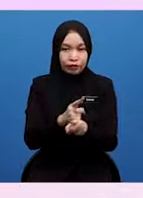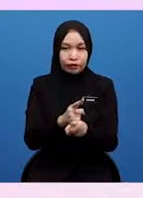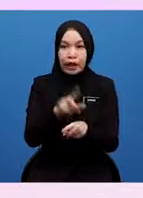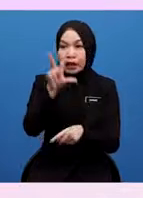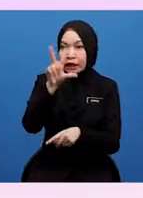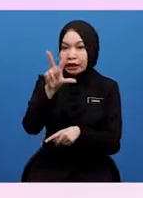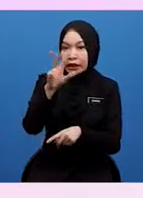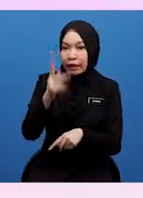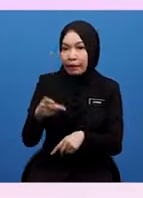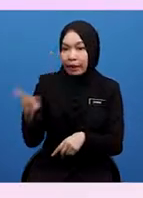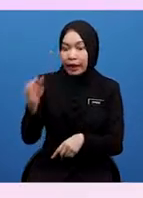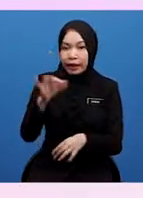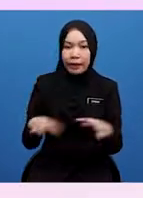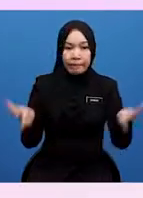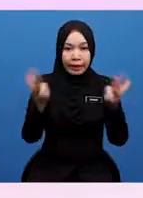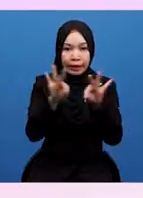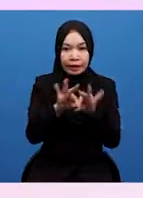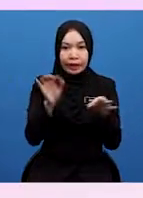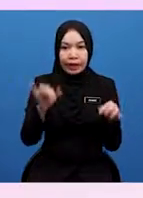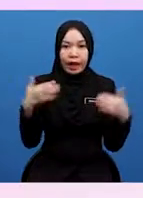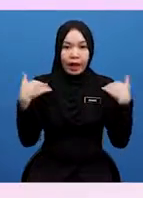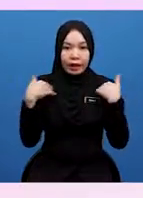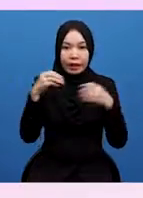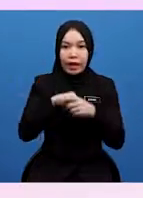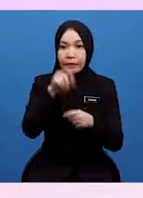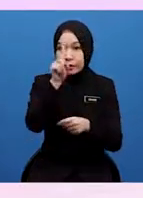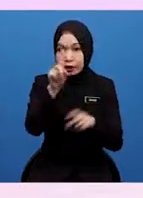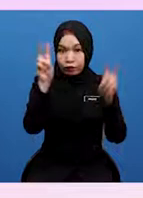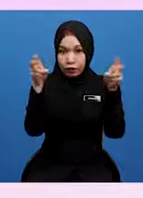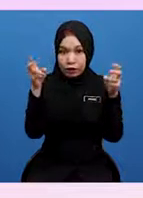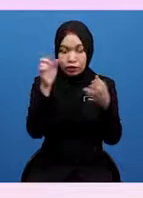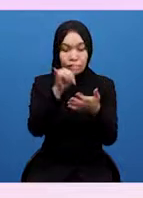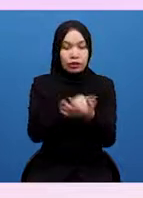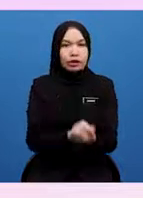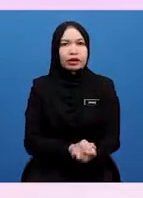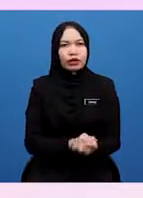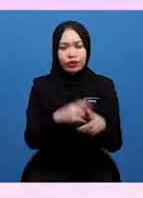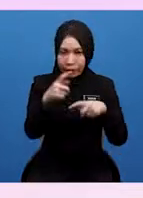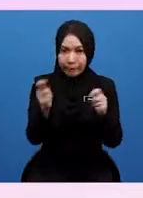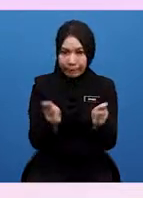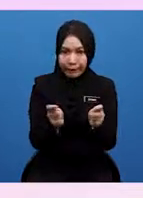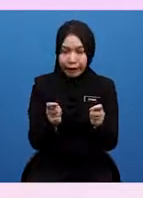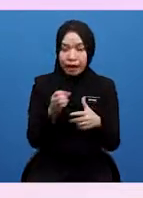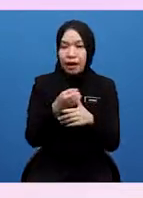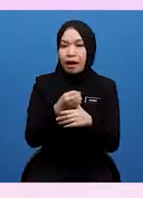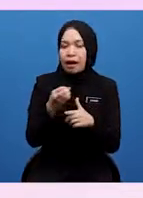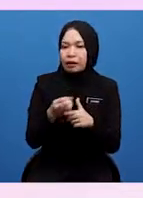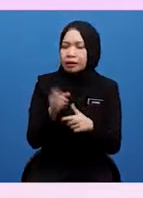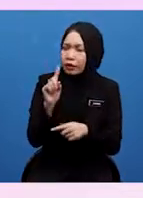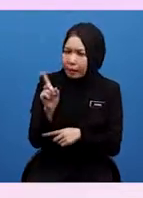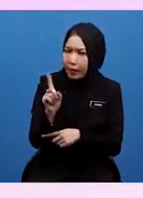mesti ada di dalam satu tajuk, iaitu tempat atau di